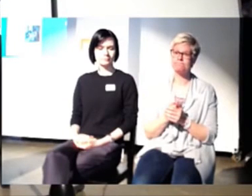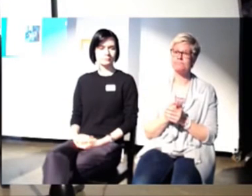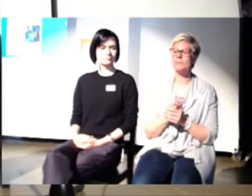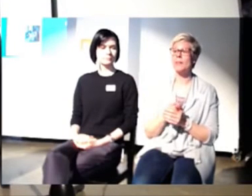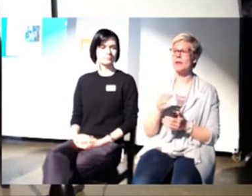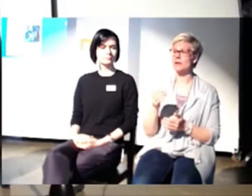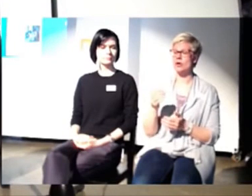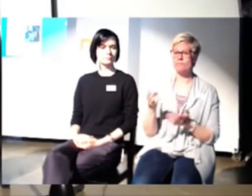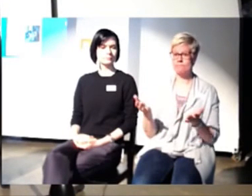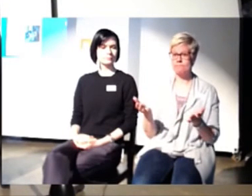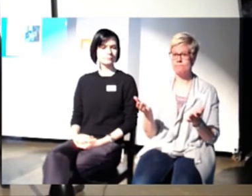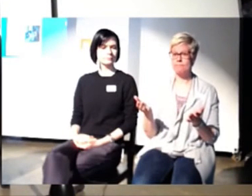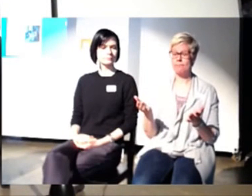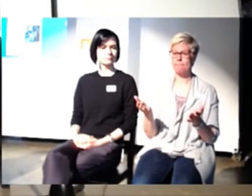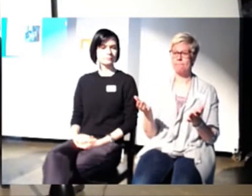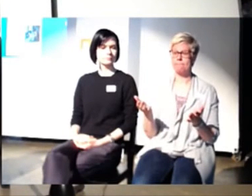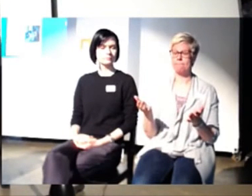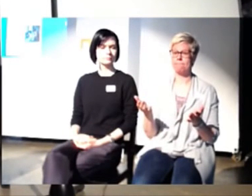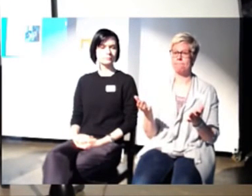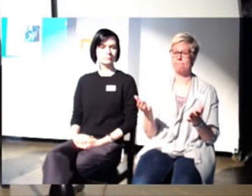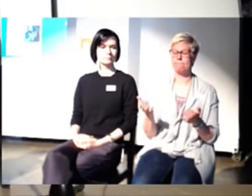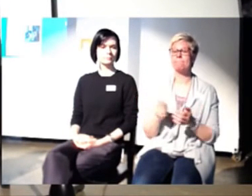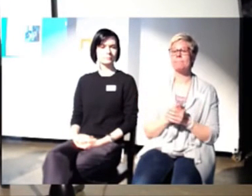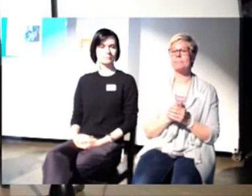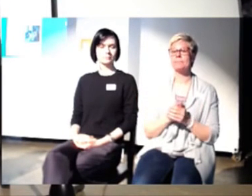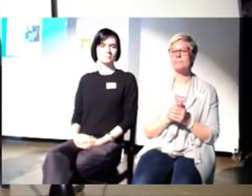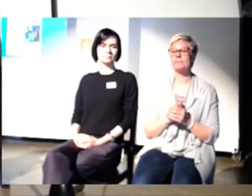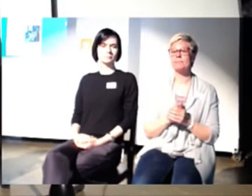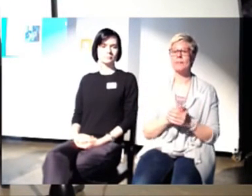Joo, eli ihan tästä